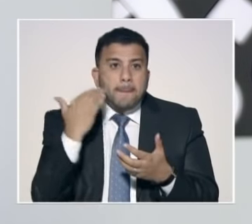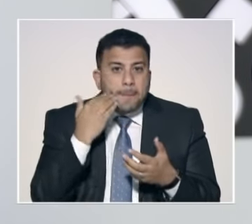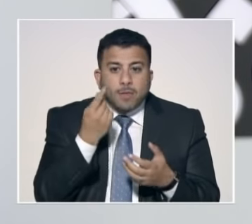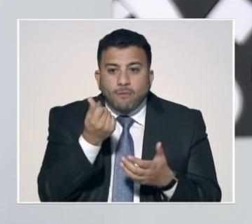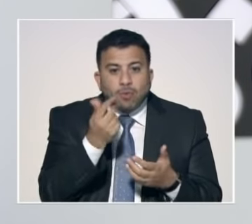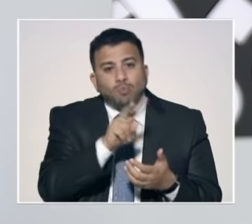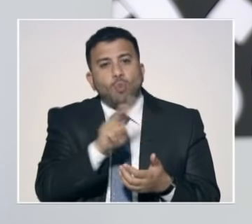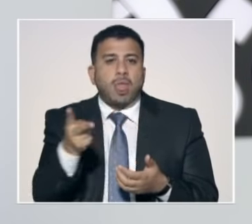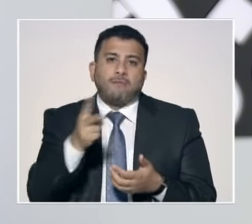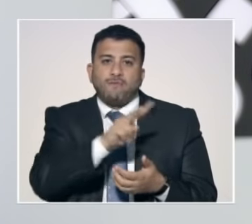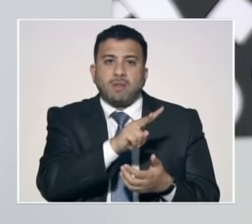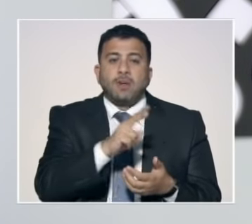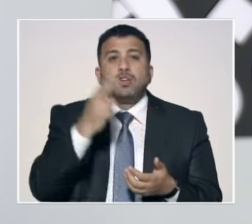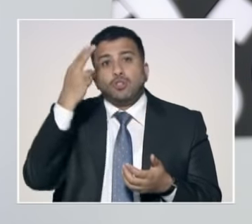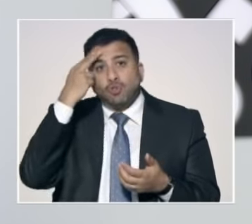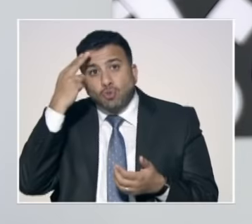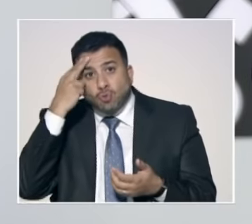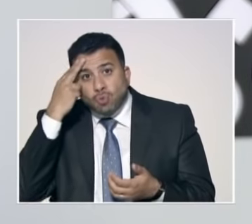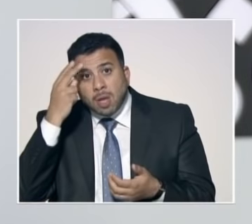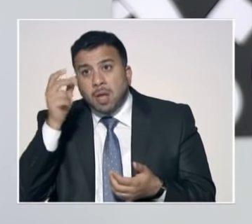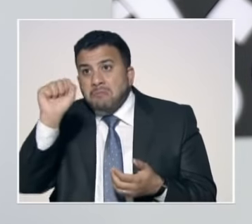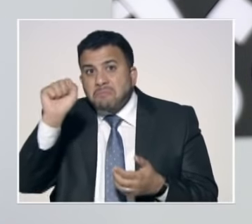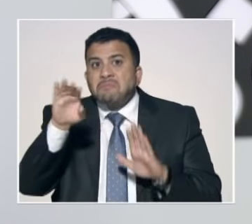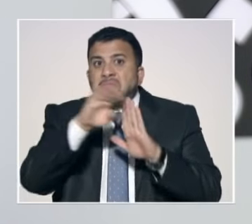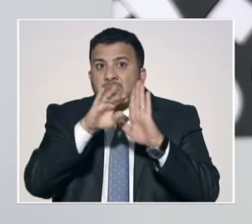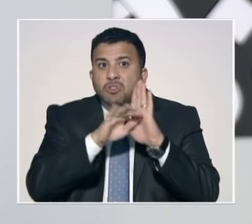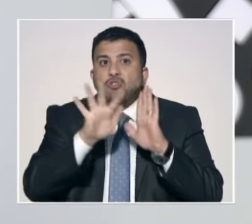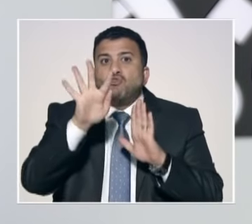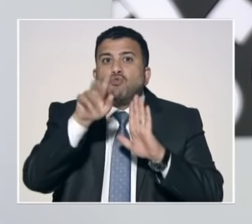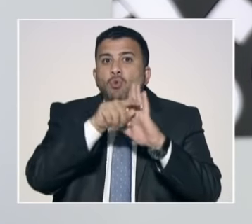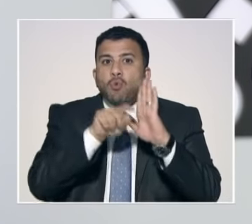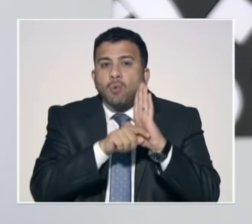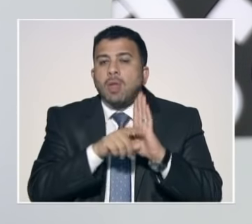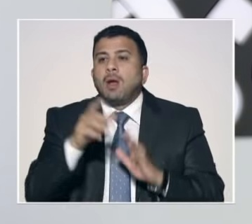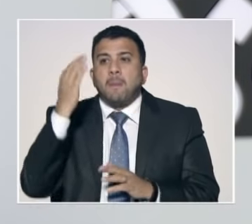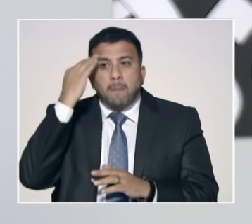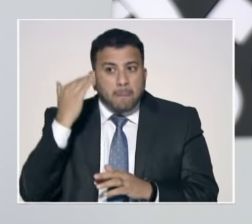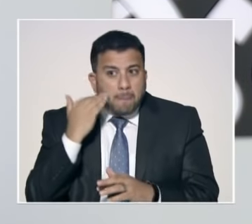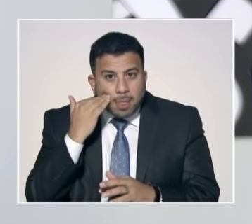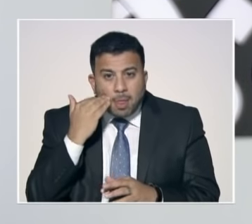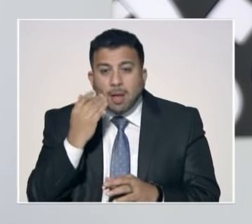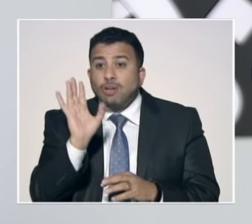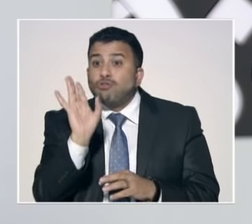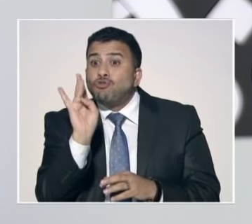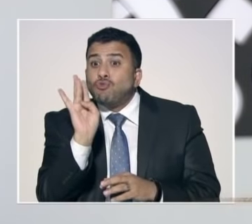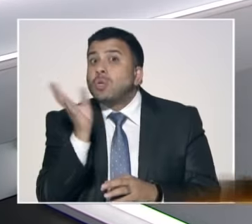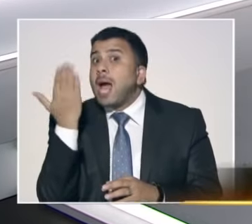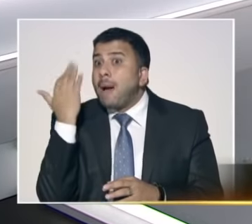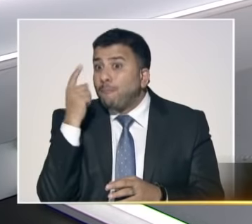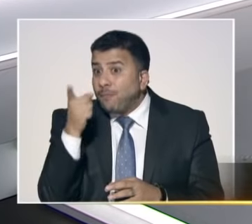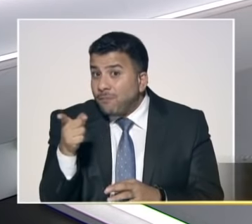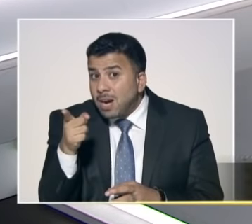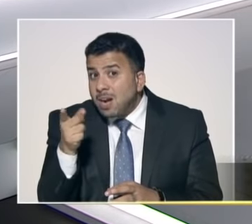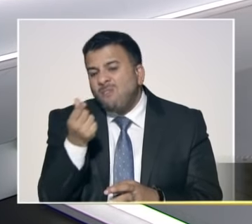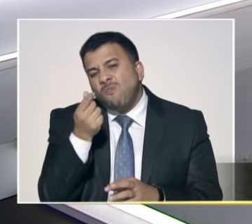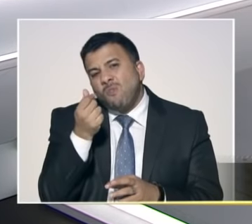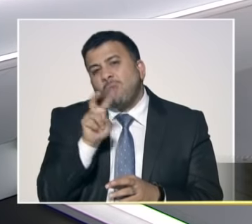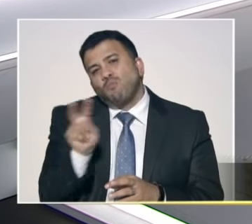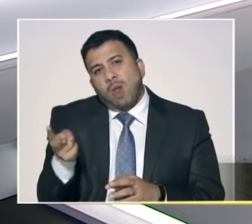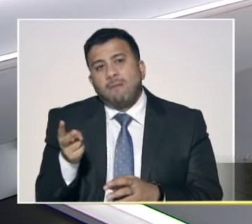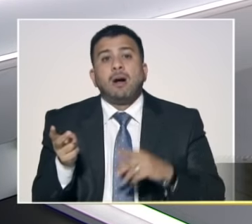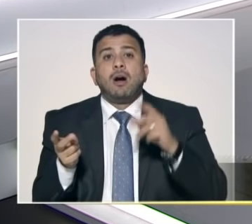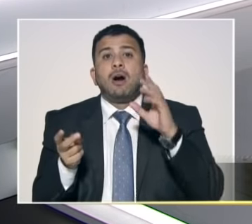أن المهر كذا، في السعودية كذا، في الإمارات كذا، متعارف عليه بيننا. فياخت الفاضلة الله يرضى عليك بال، أنت رتبتي بطلان